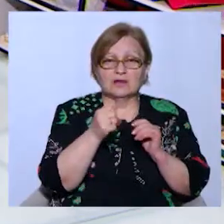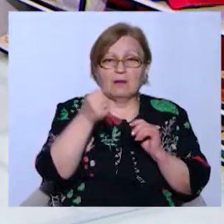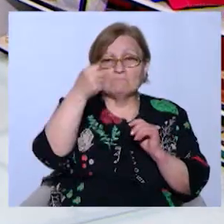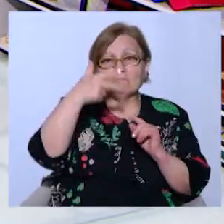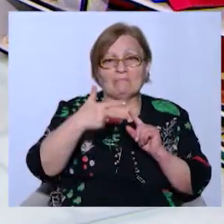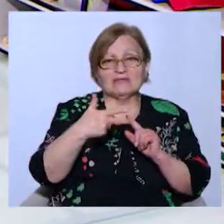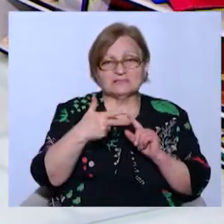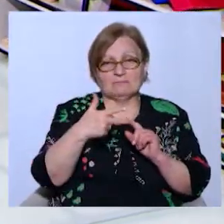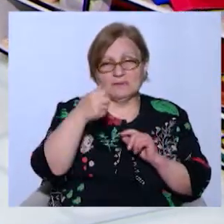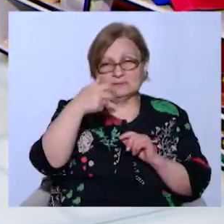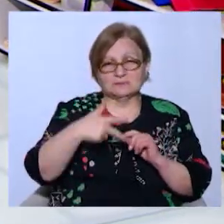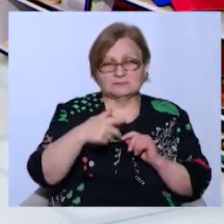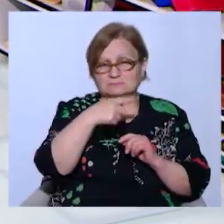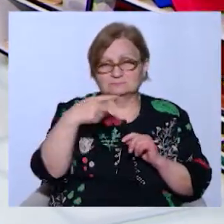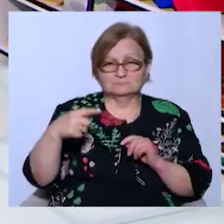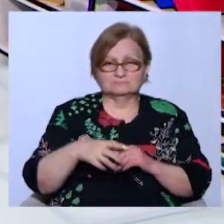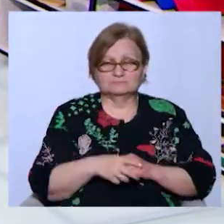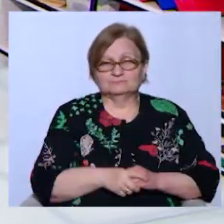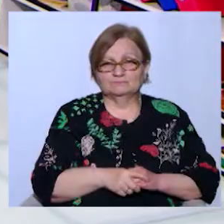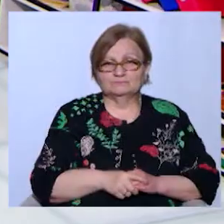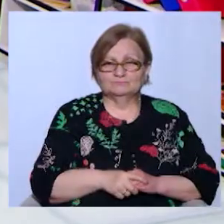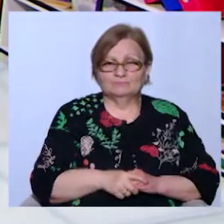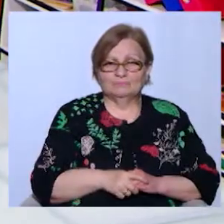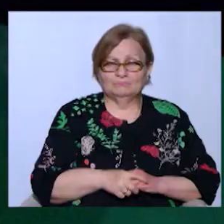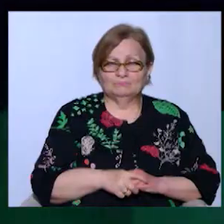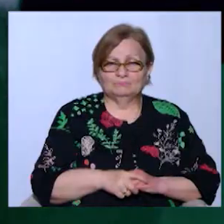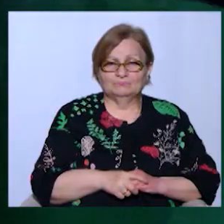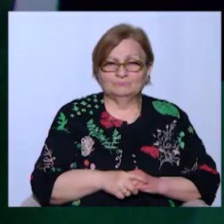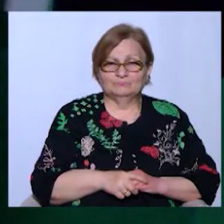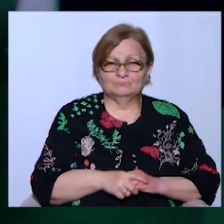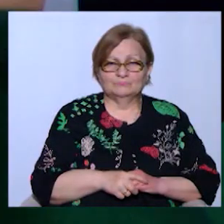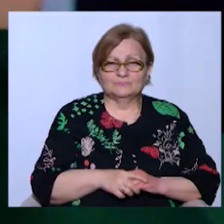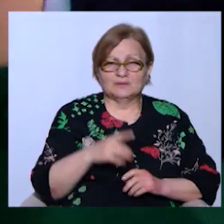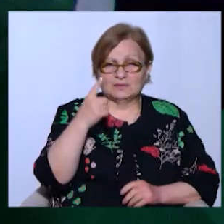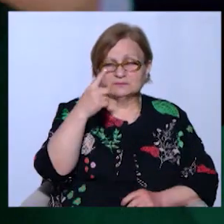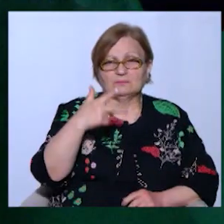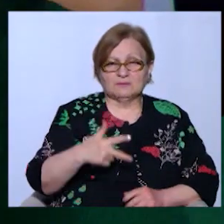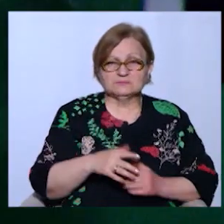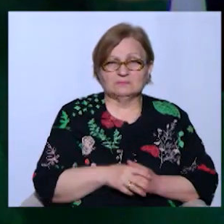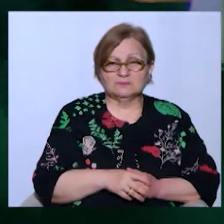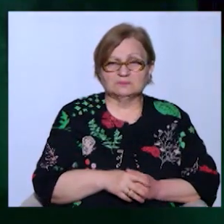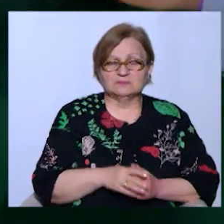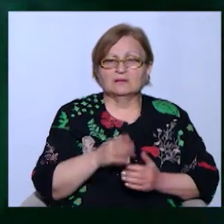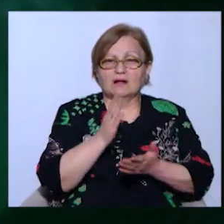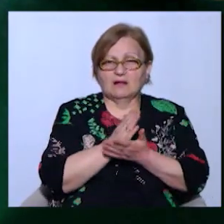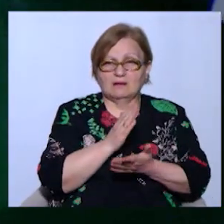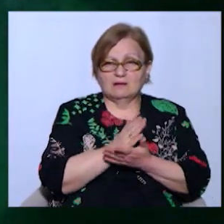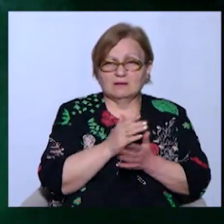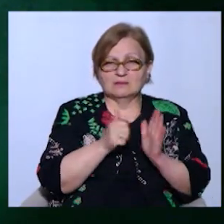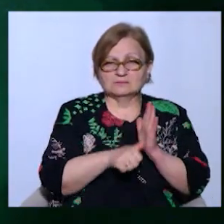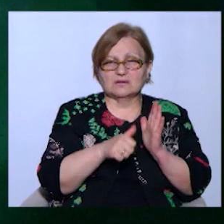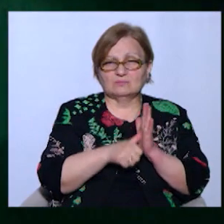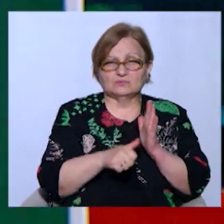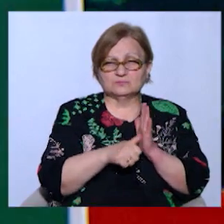მედი, მაშა. 180 გრადუსიანი კუთხის 1 მე 3 მედი არის